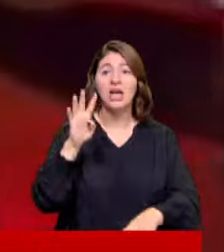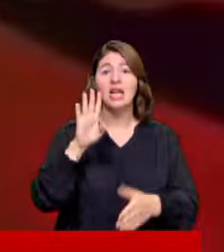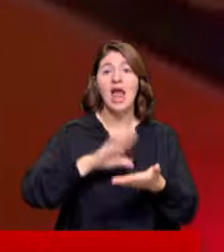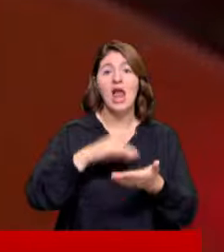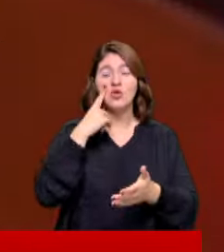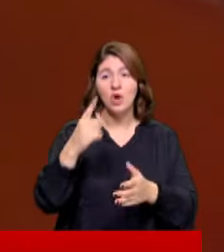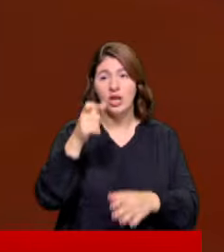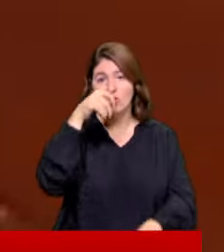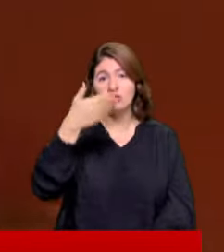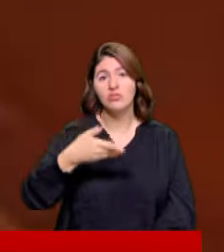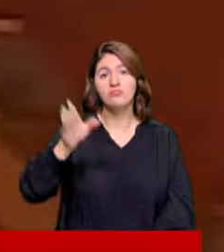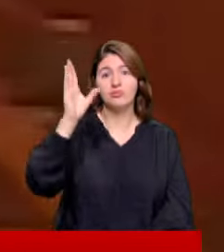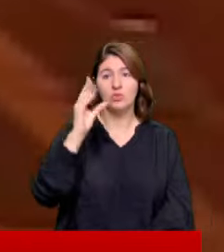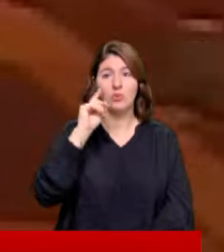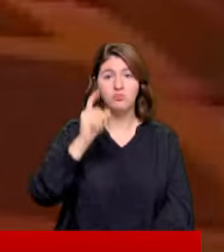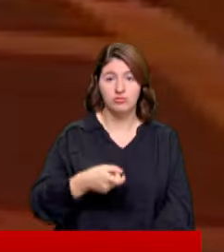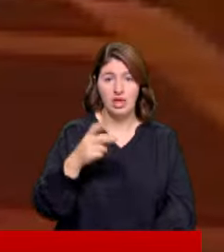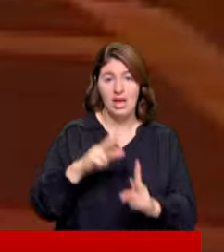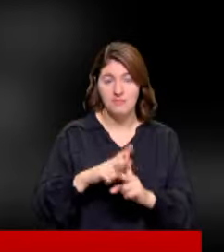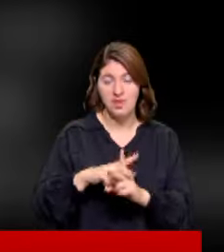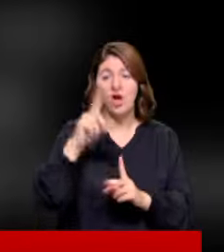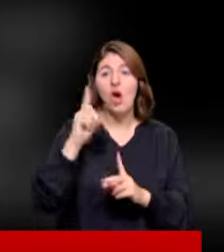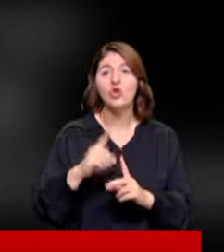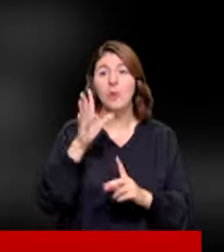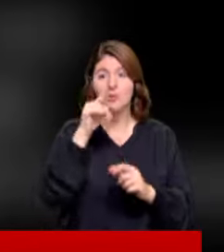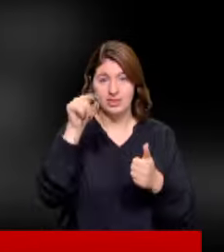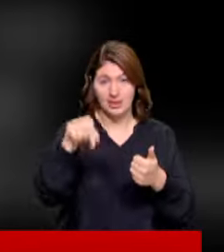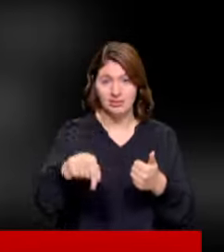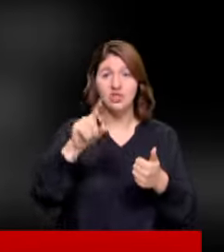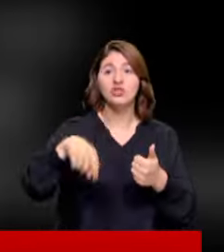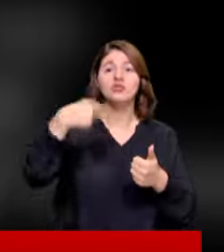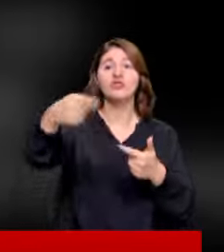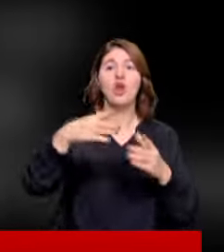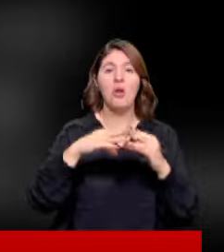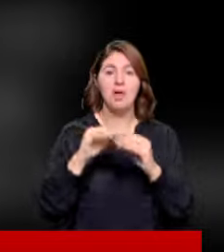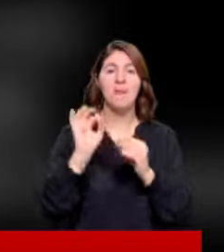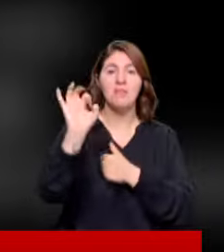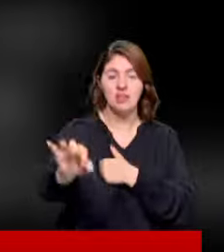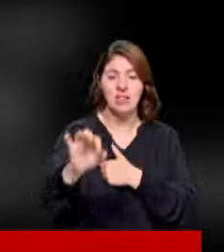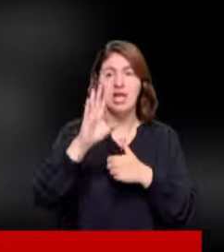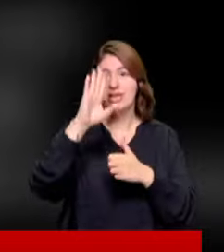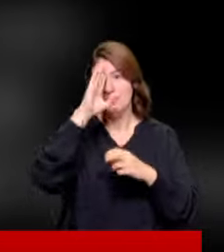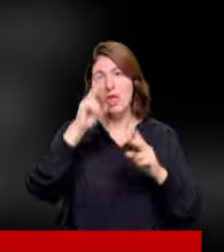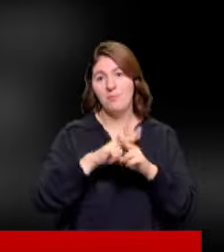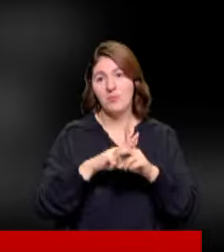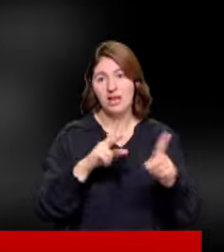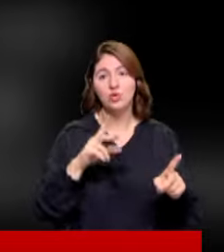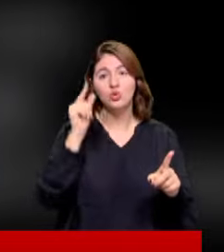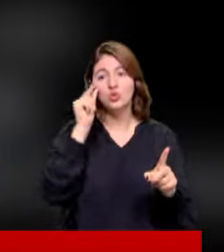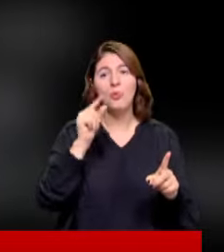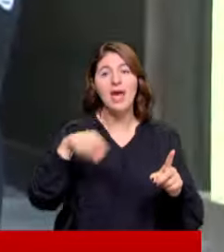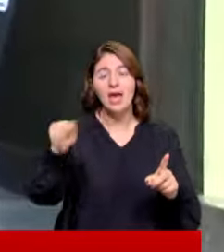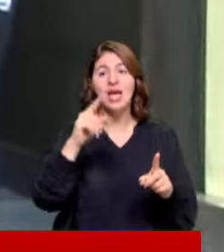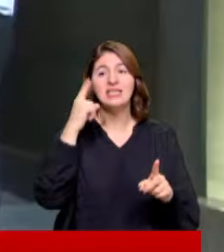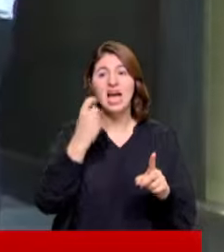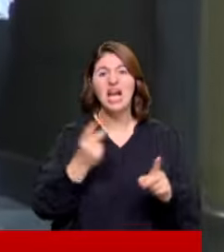Kırklareli üzerinden yurt dışına kaçtığını tespit etti emniyet. Önce Bulgaristan'a ardından Romanya'ya geçtiler. İstanbul Emniyeti zanlıların